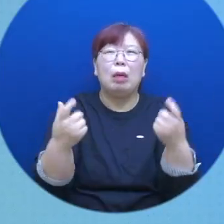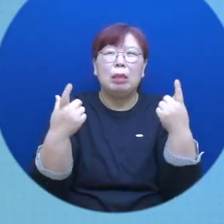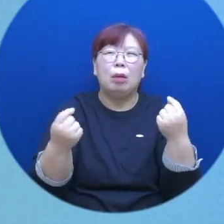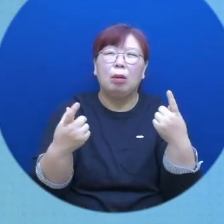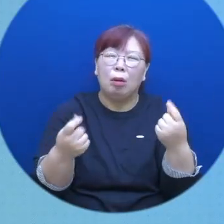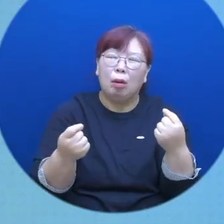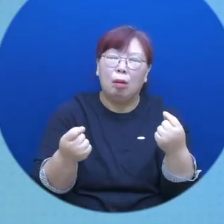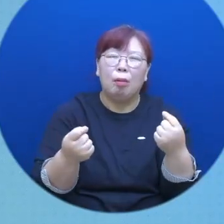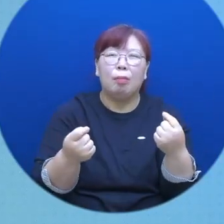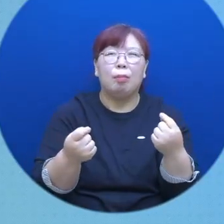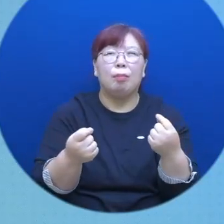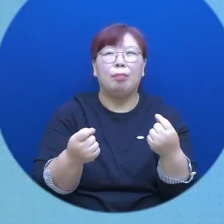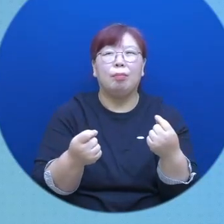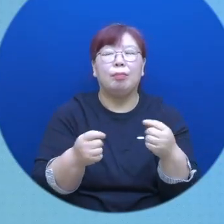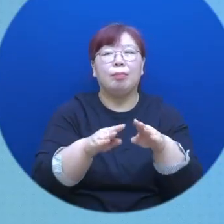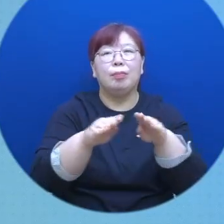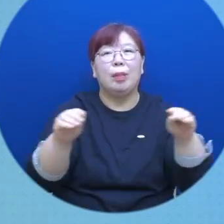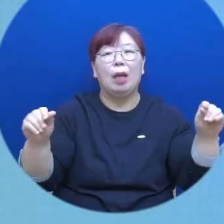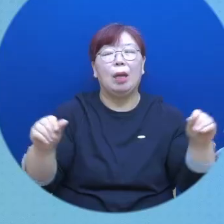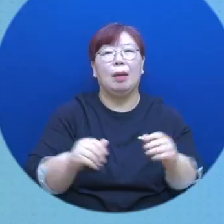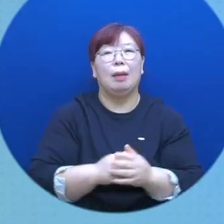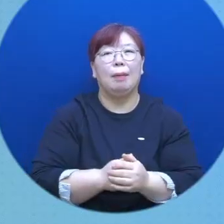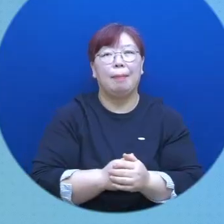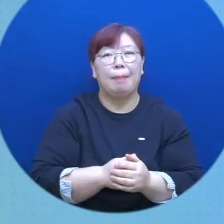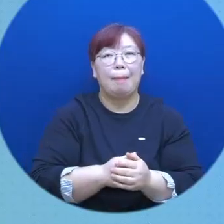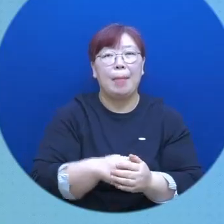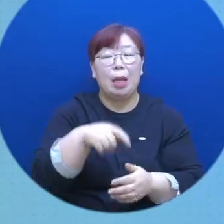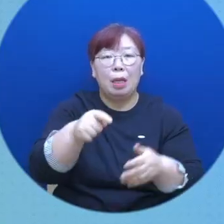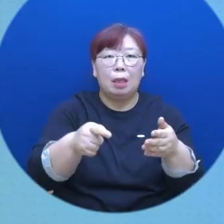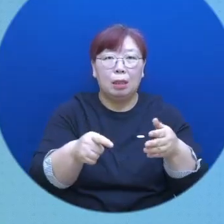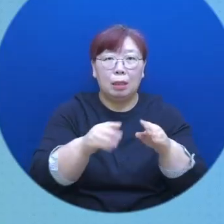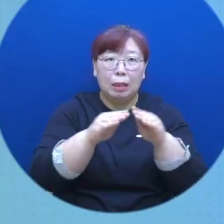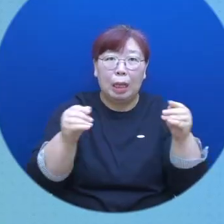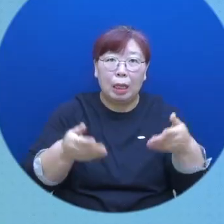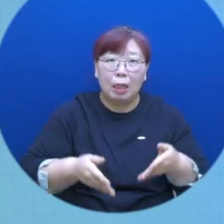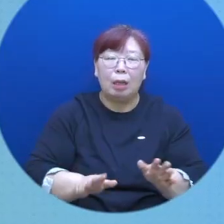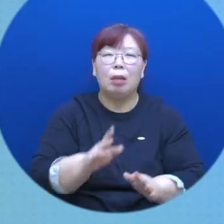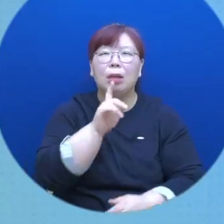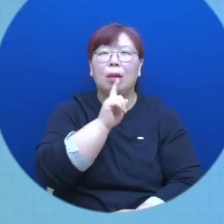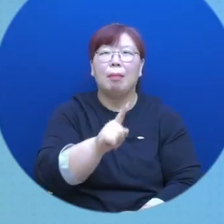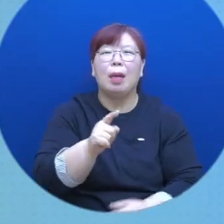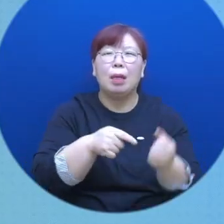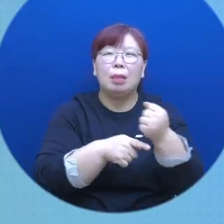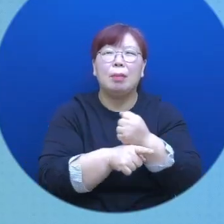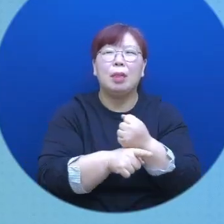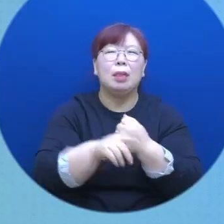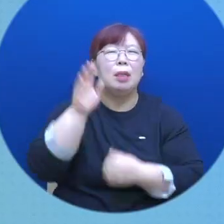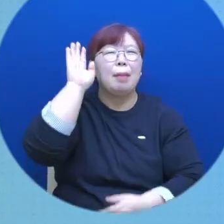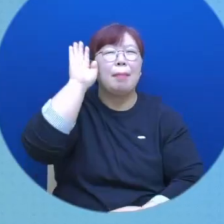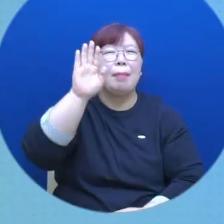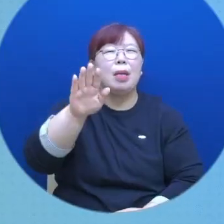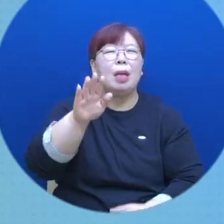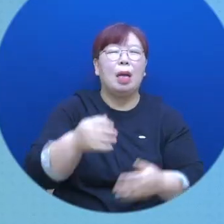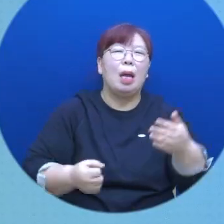같은 땅입니다. 그 땅에 태어나다 하는 말은 미래가